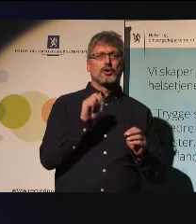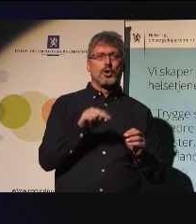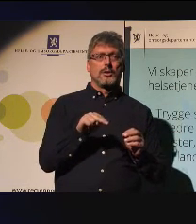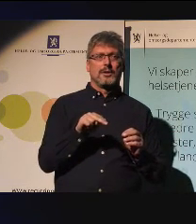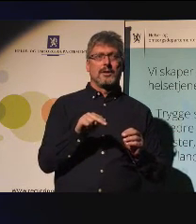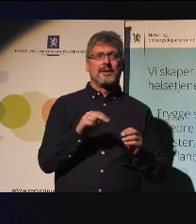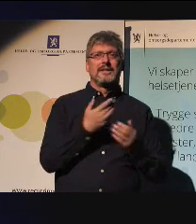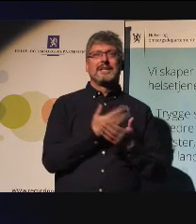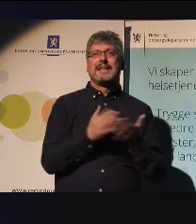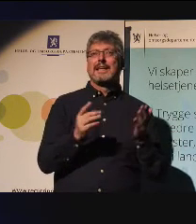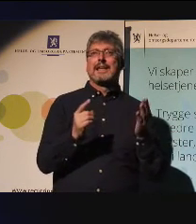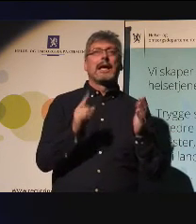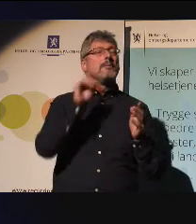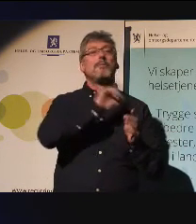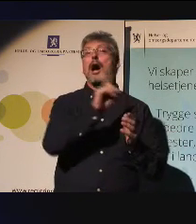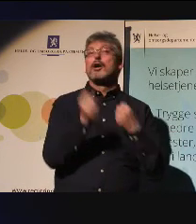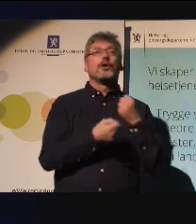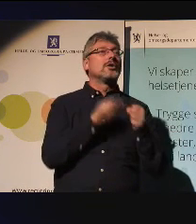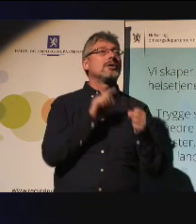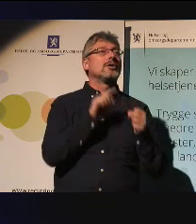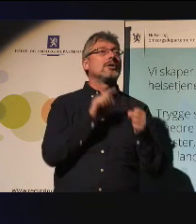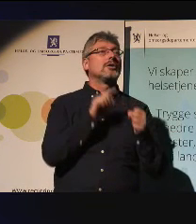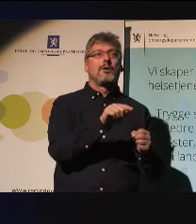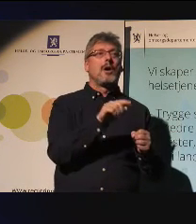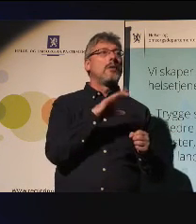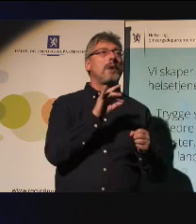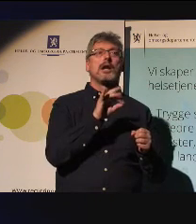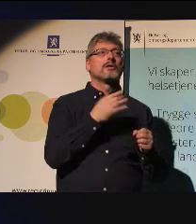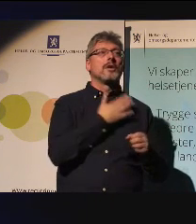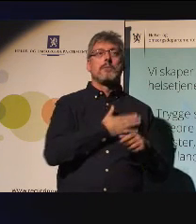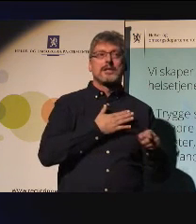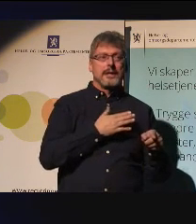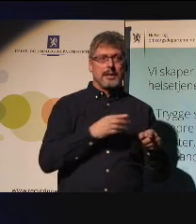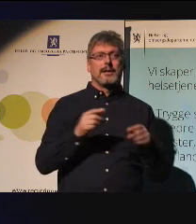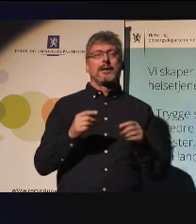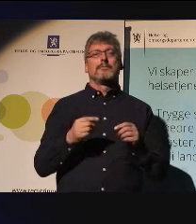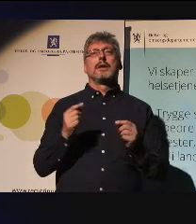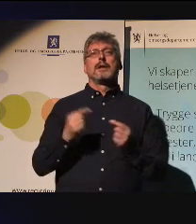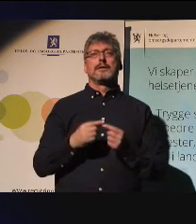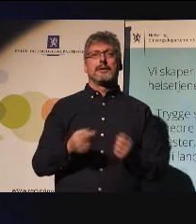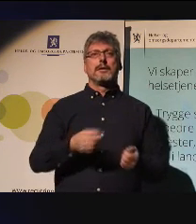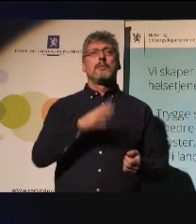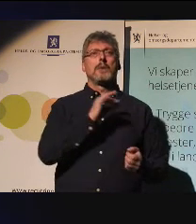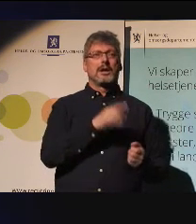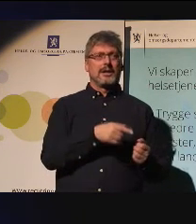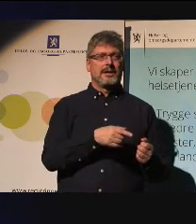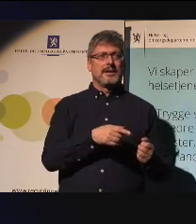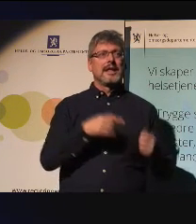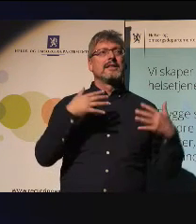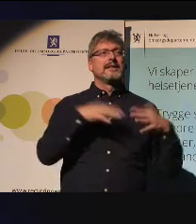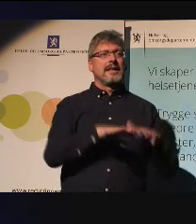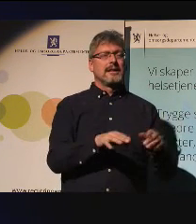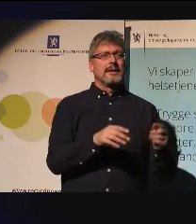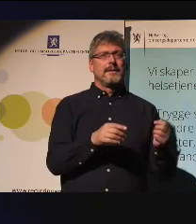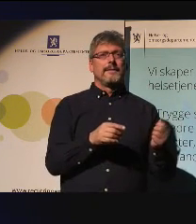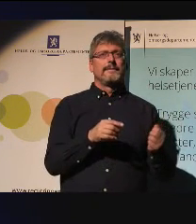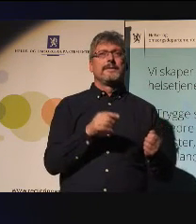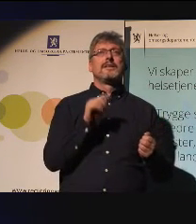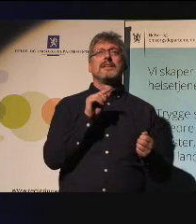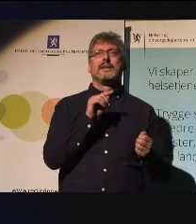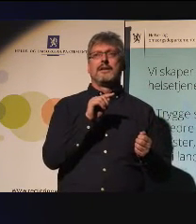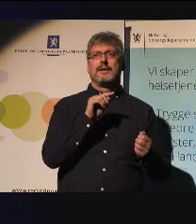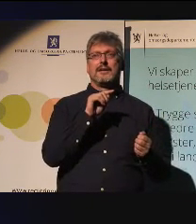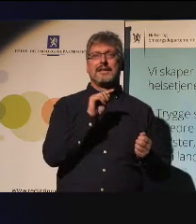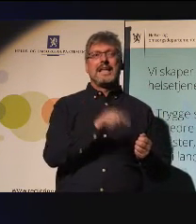noe som bare kan gjøres for Parkinson-pasienter. Parkinson og Parkinson-nett er